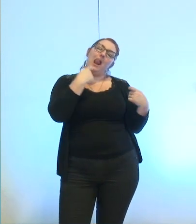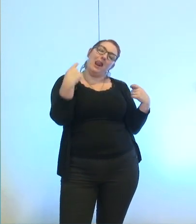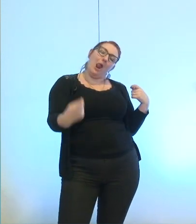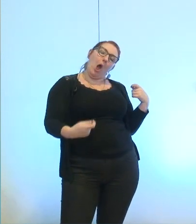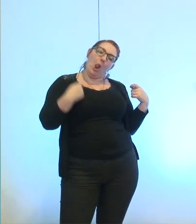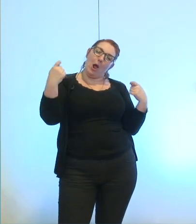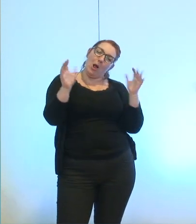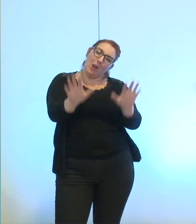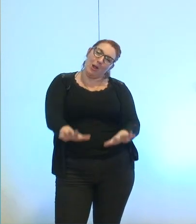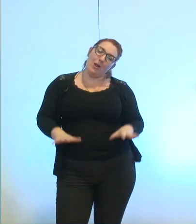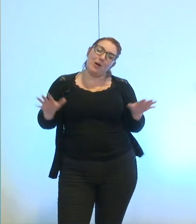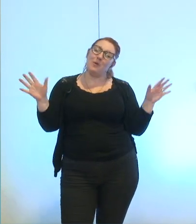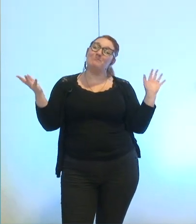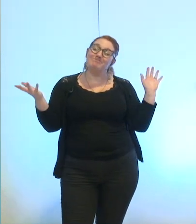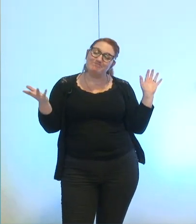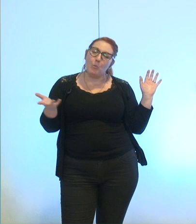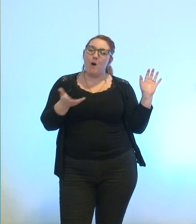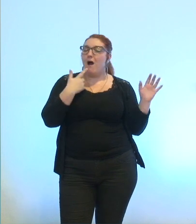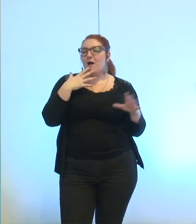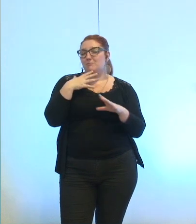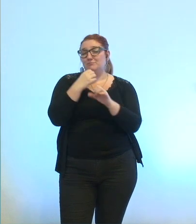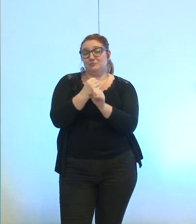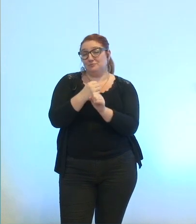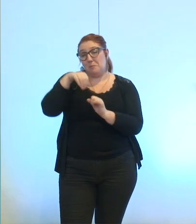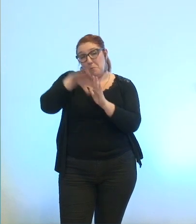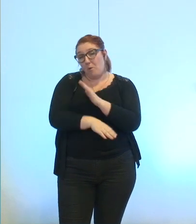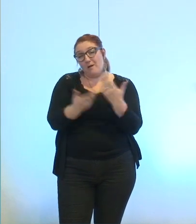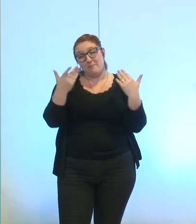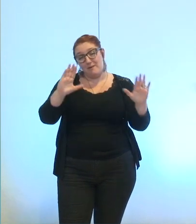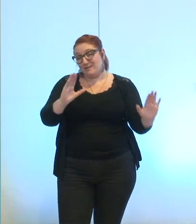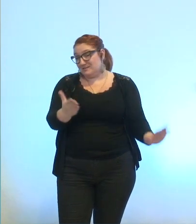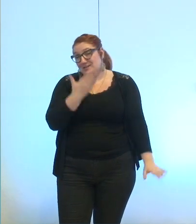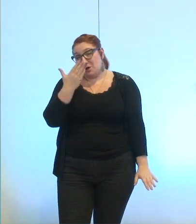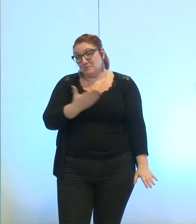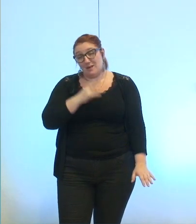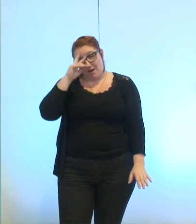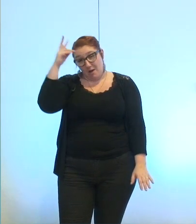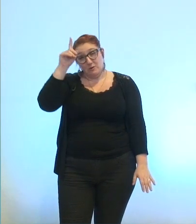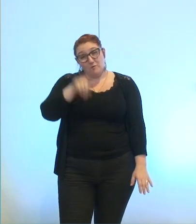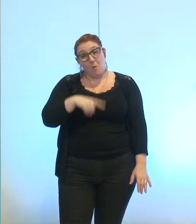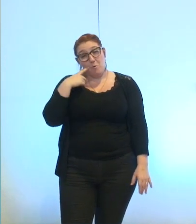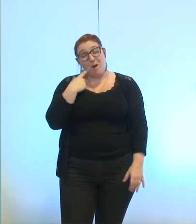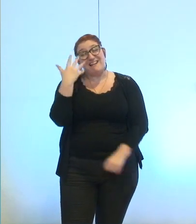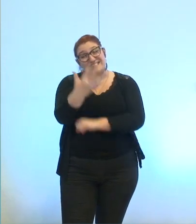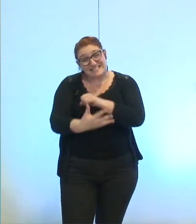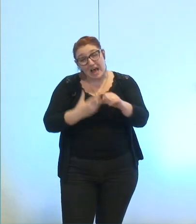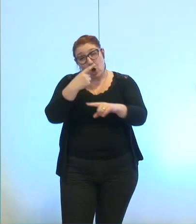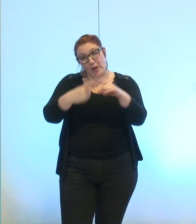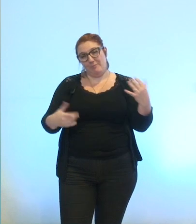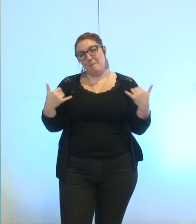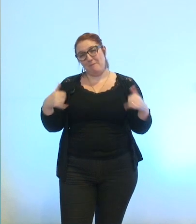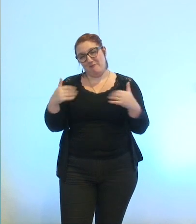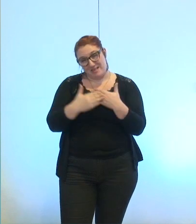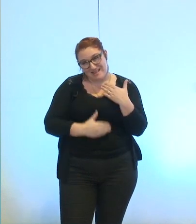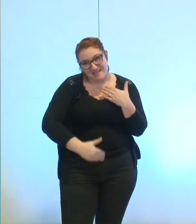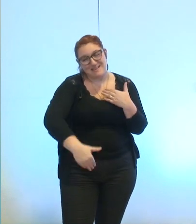lent beaucoup moins prix mais c'est comme ça faudra vous y habituer vous en avez encore 5 ans et demi 5 ans